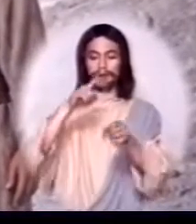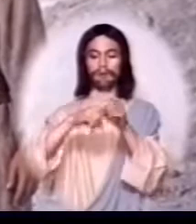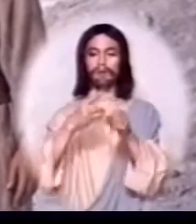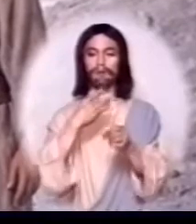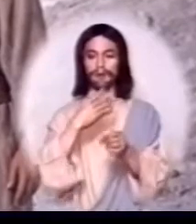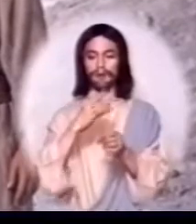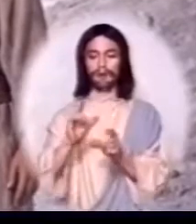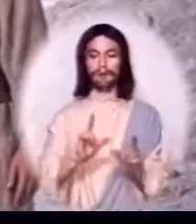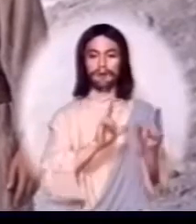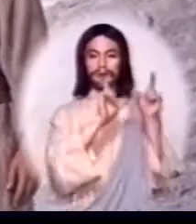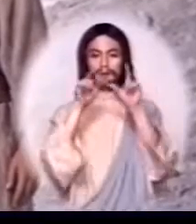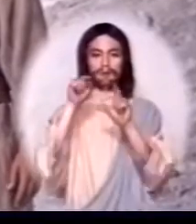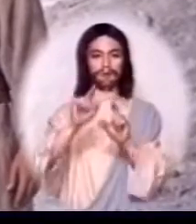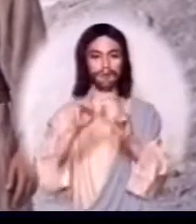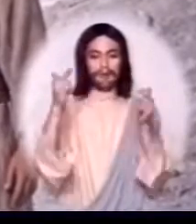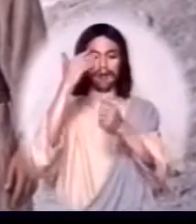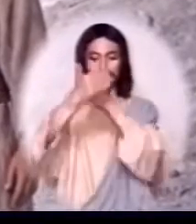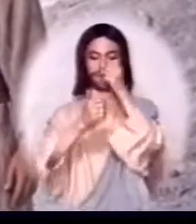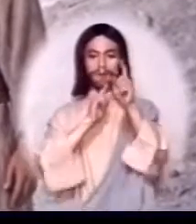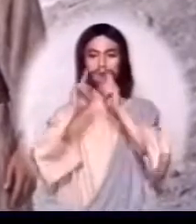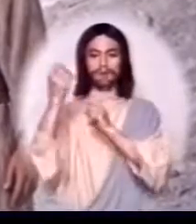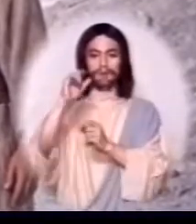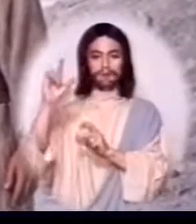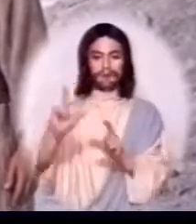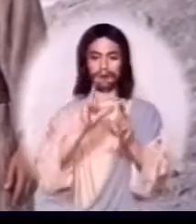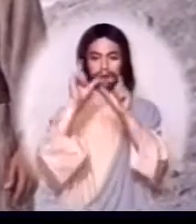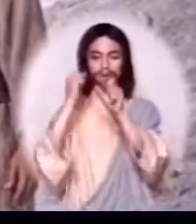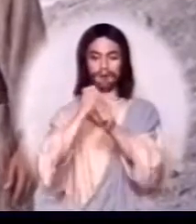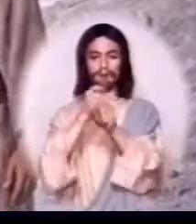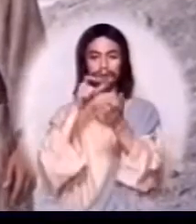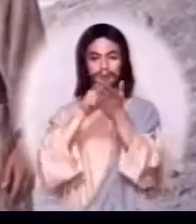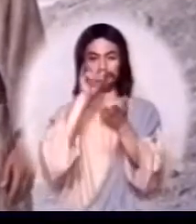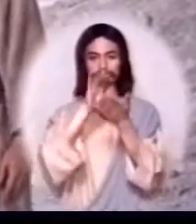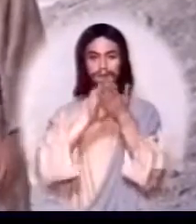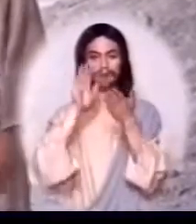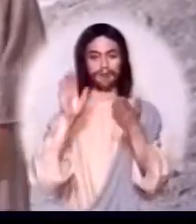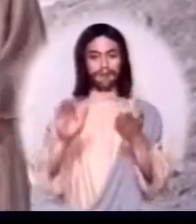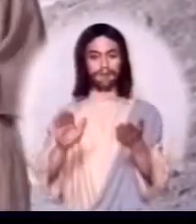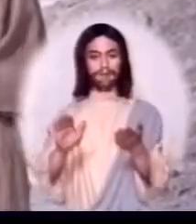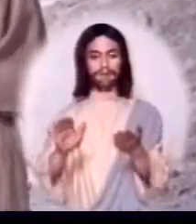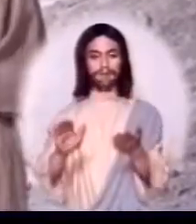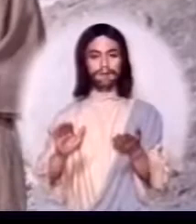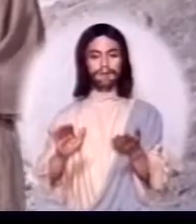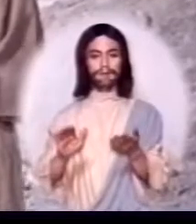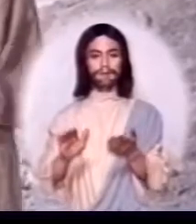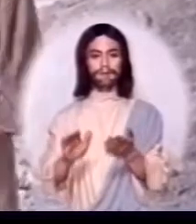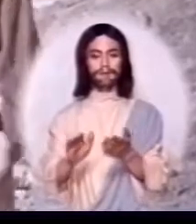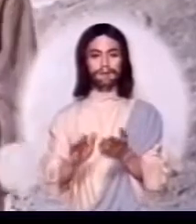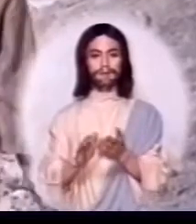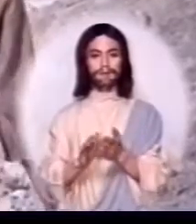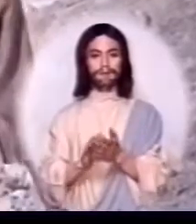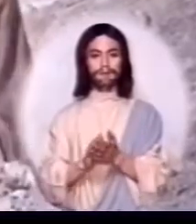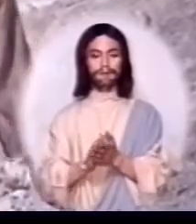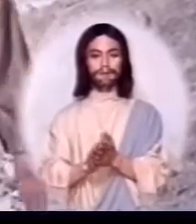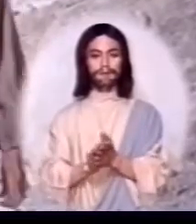사람이 떡으로만 사는 것이 아니라 하나님의 말씀으로 산다고 기록되었느니라.